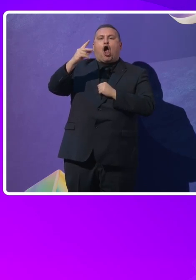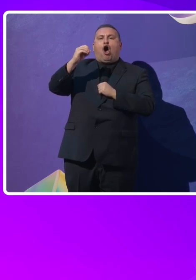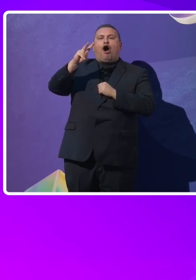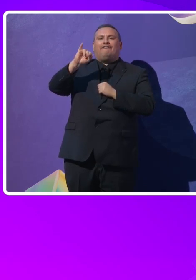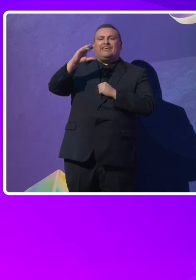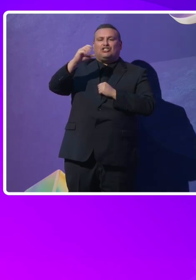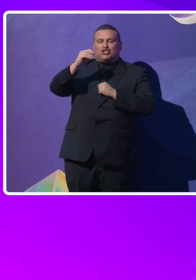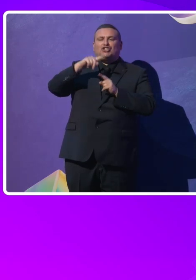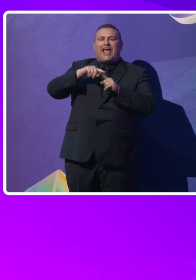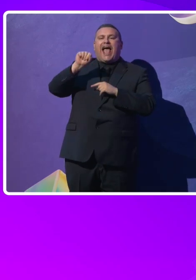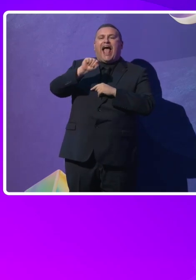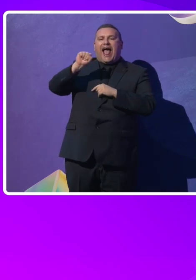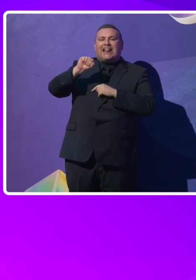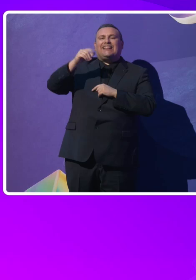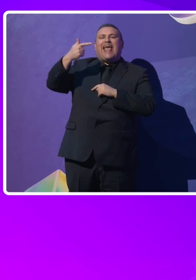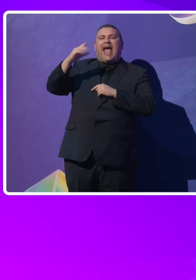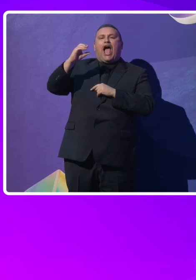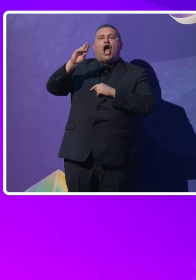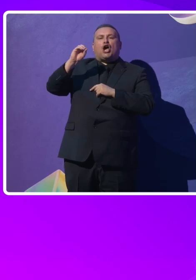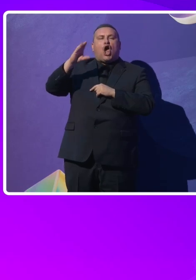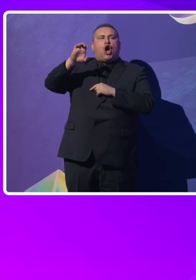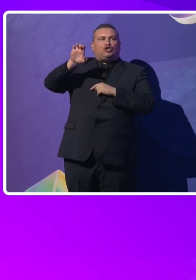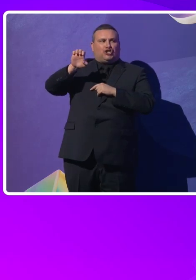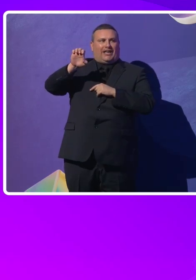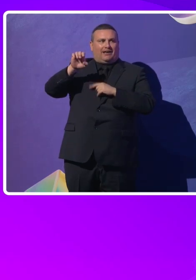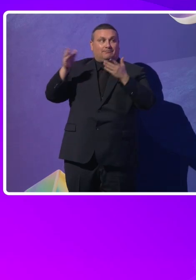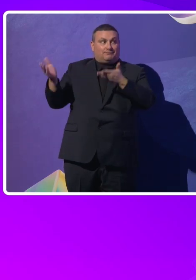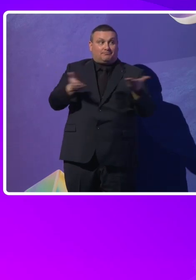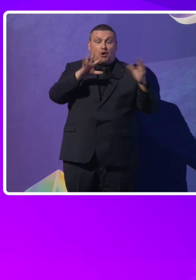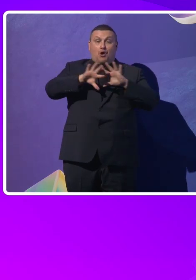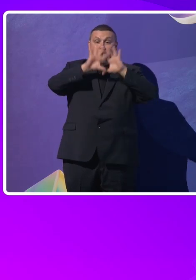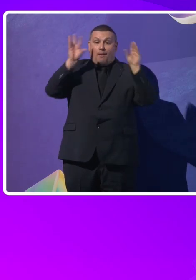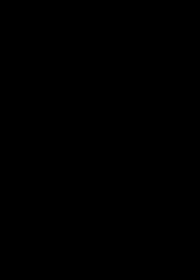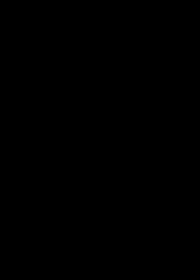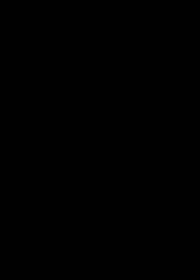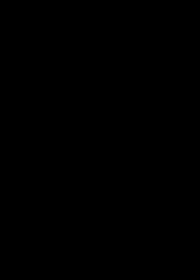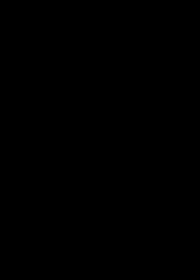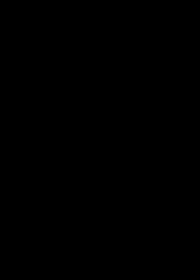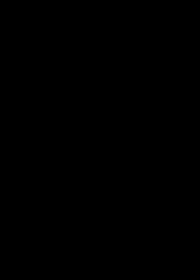tecnologie e lascio a loro la parola per parlarvi del mondo dei dati grazie mille grazie